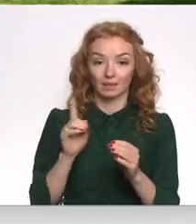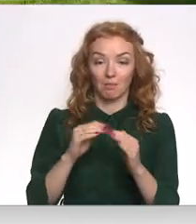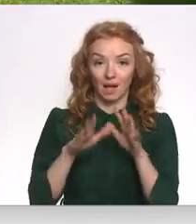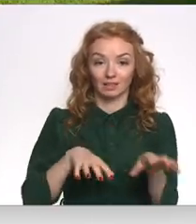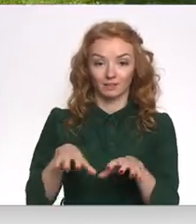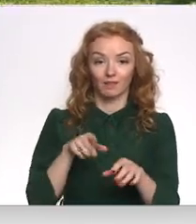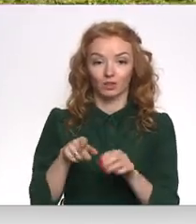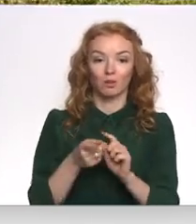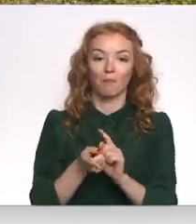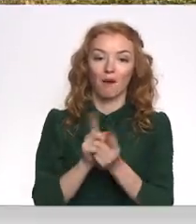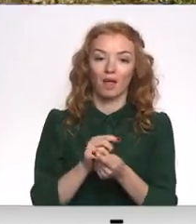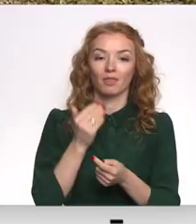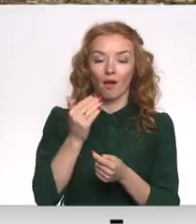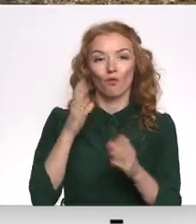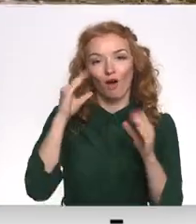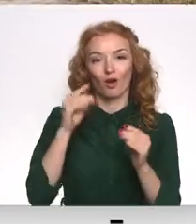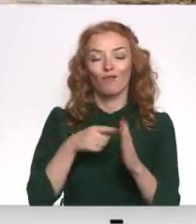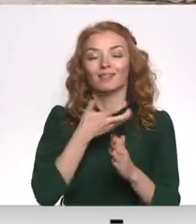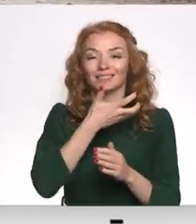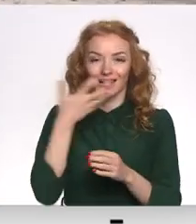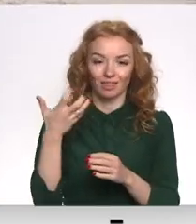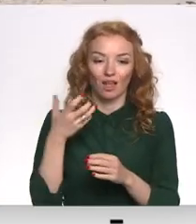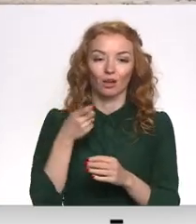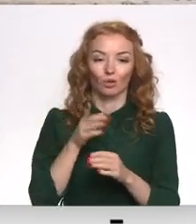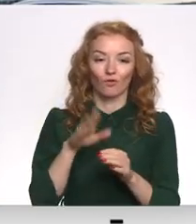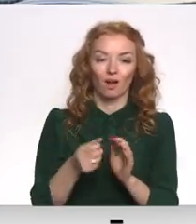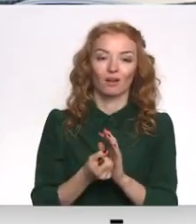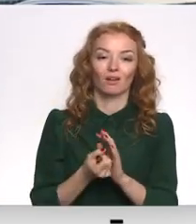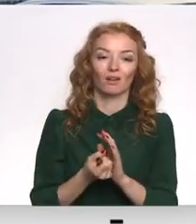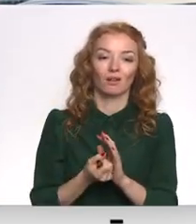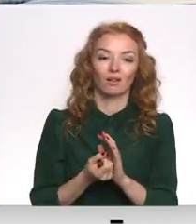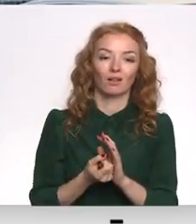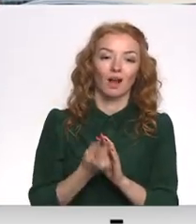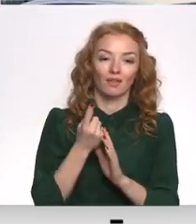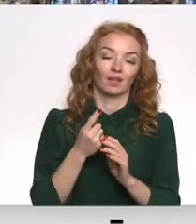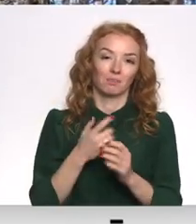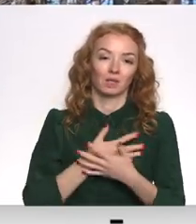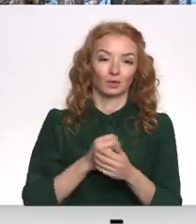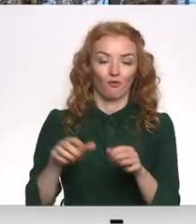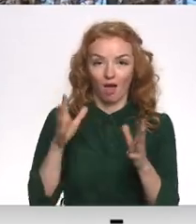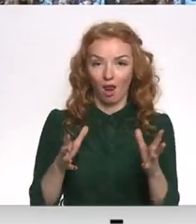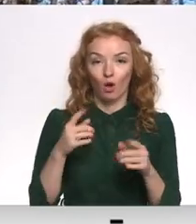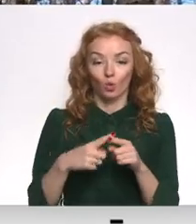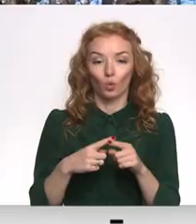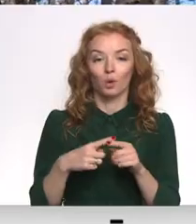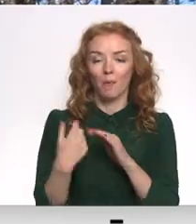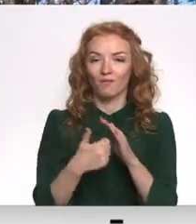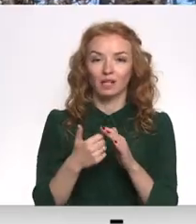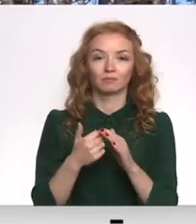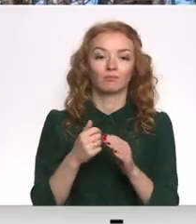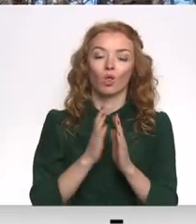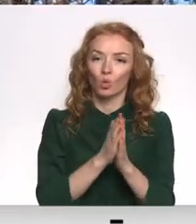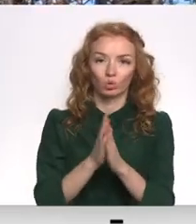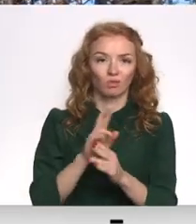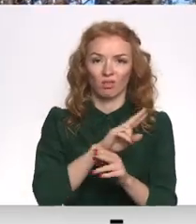padara tavs vakars daudz siltāks, un tu var to radiatoru nogriezt mazliet mazāk. Patversmes aicina neatbrīvoties